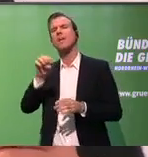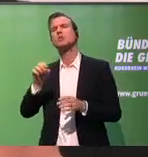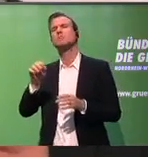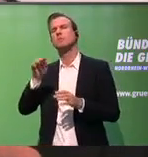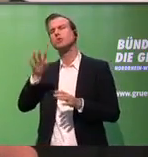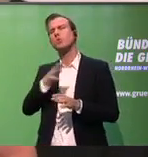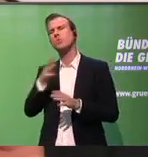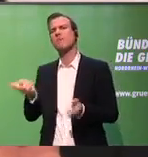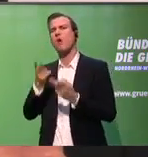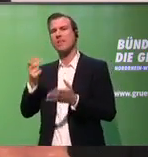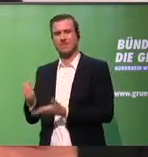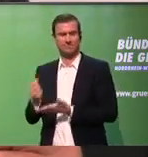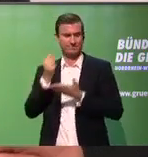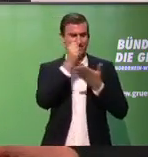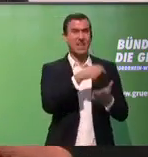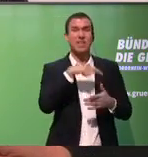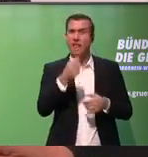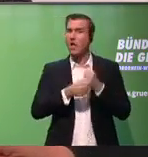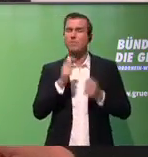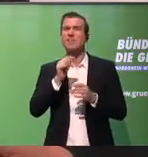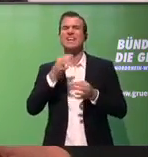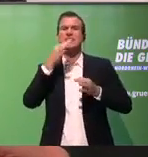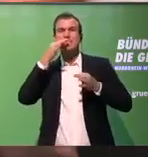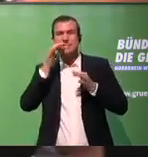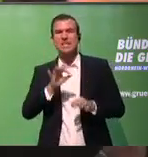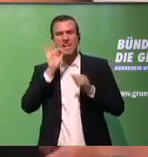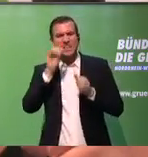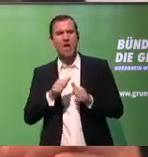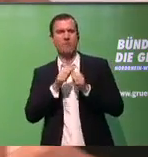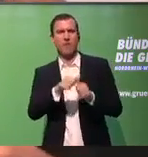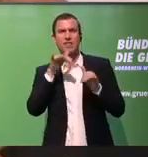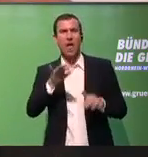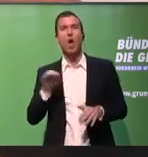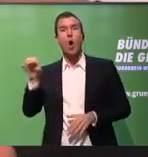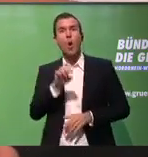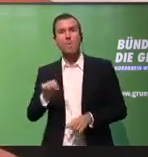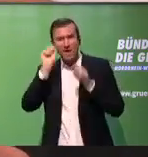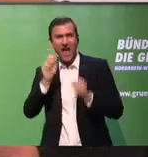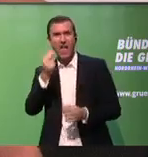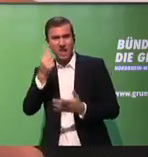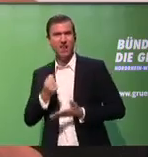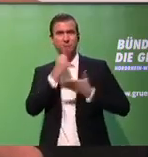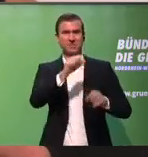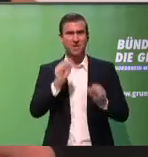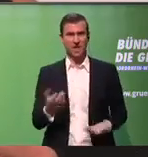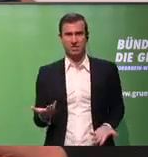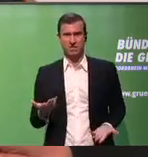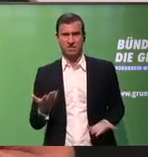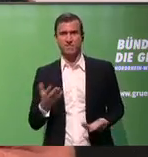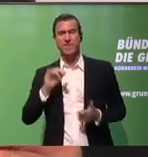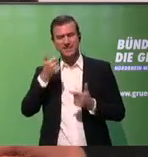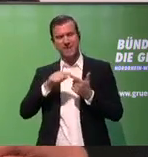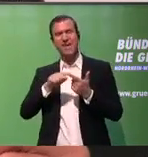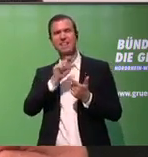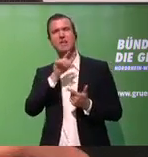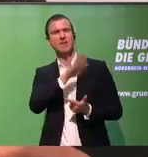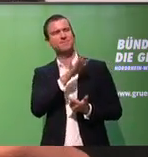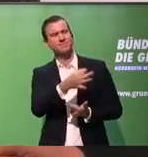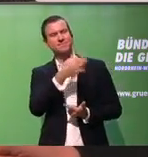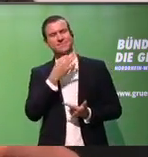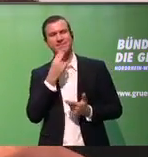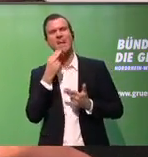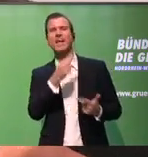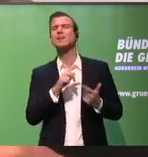zu bekommen, dann wäre das eine ganz konkrete Herangehensweise. Da kann Europa helfen. Der zweite Punkt betrifft Ihre Frage.